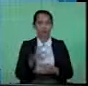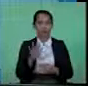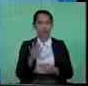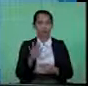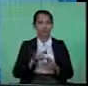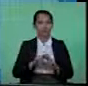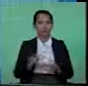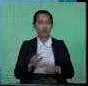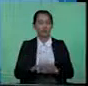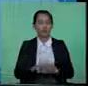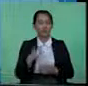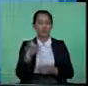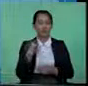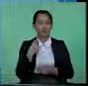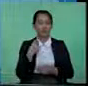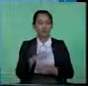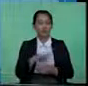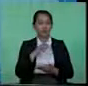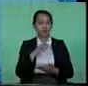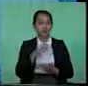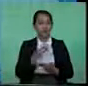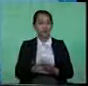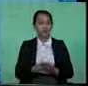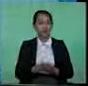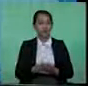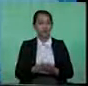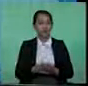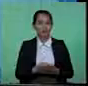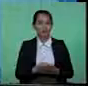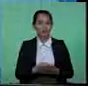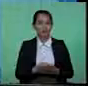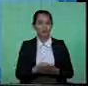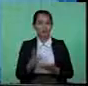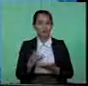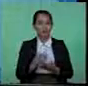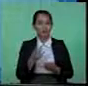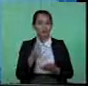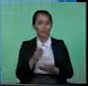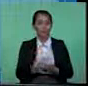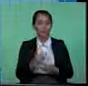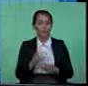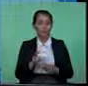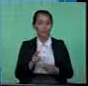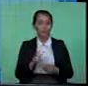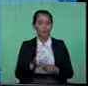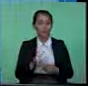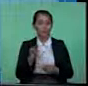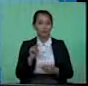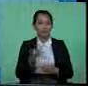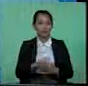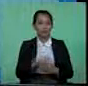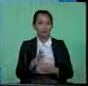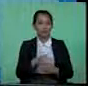Biz bu sonlarning qiymatini, ya'ni bo'linmasini topishimiz kerak. Chunki D